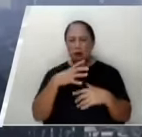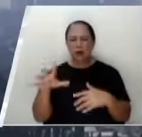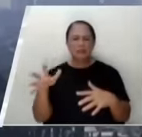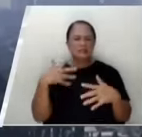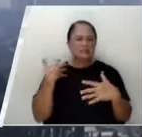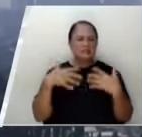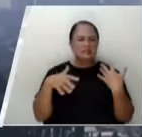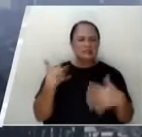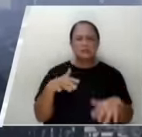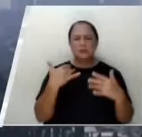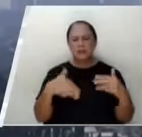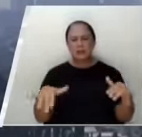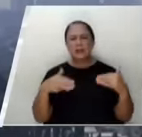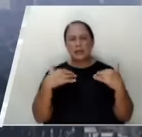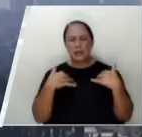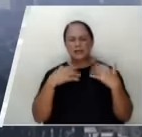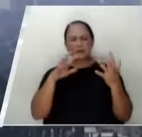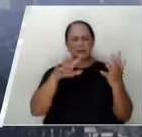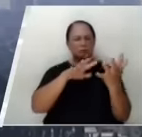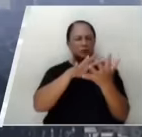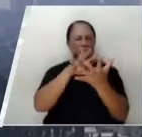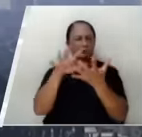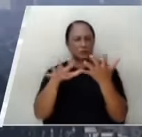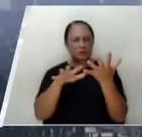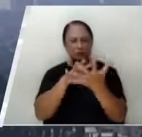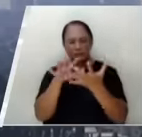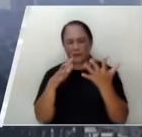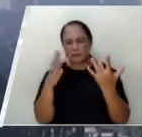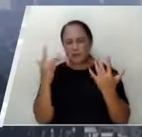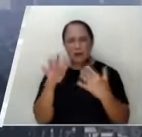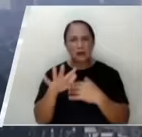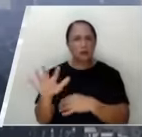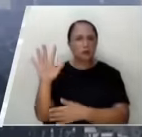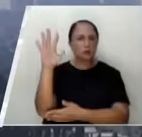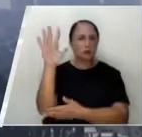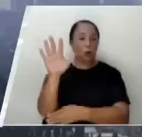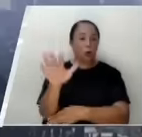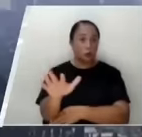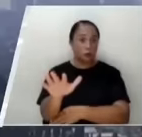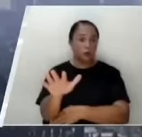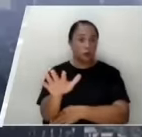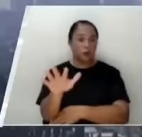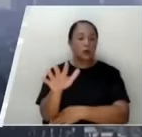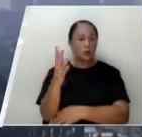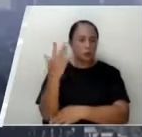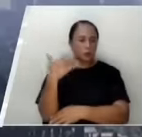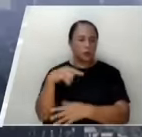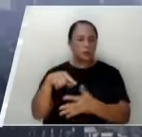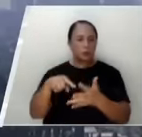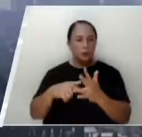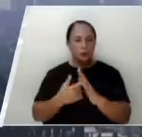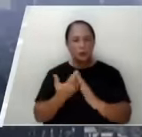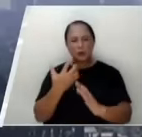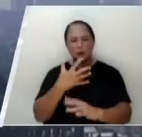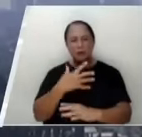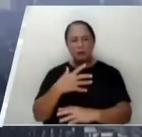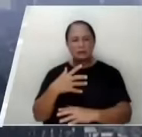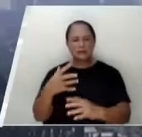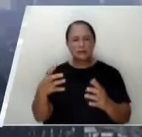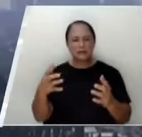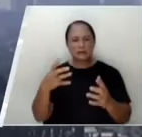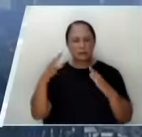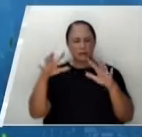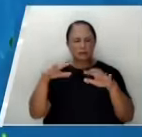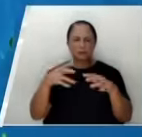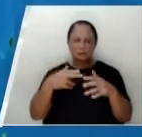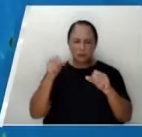pa rin mabuo ang makakapal na ulap, lalo na bandang tanghali o hapon kung kailan nag-uumpisa ring tumaas ang tsansa ng ulan.